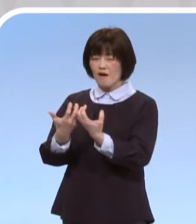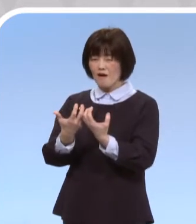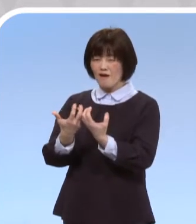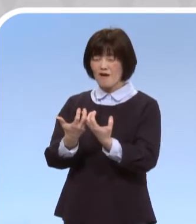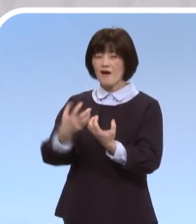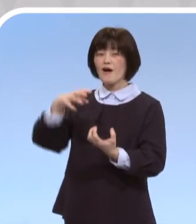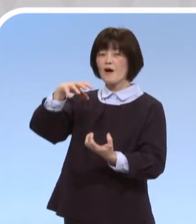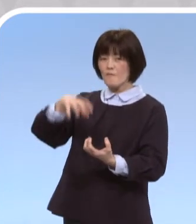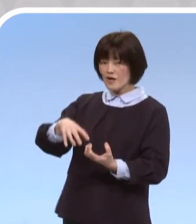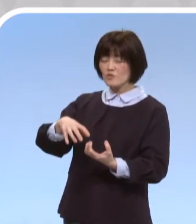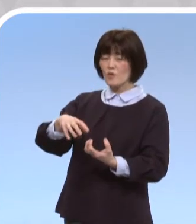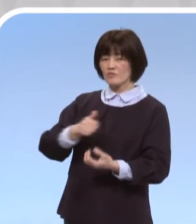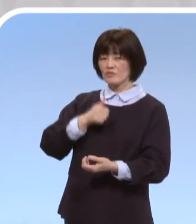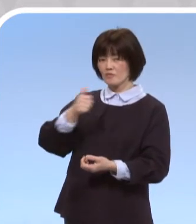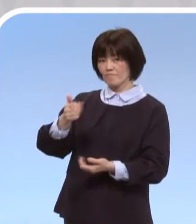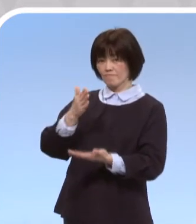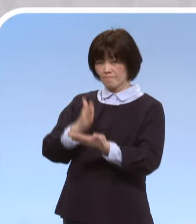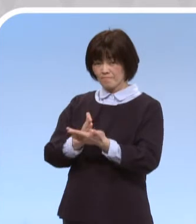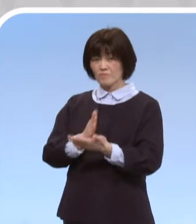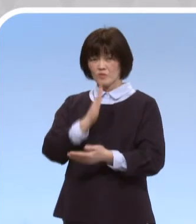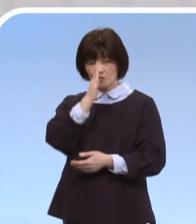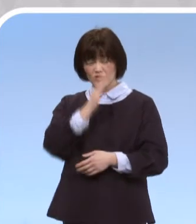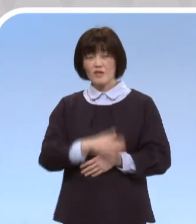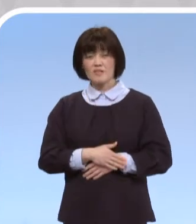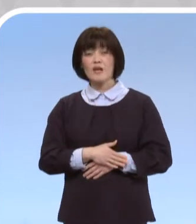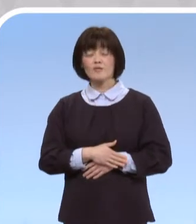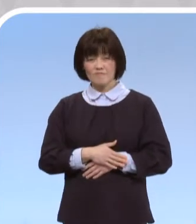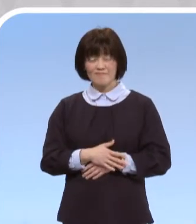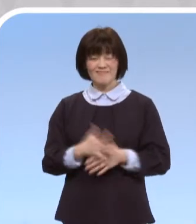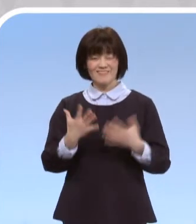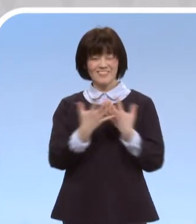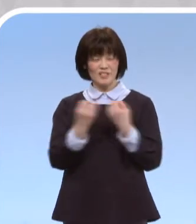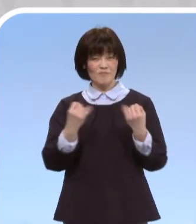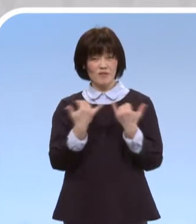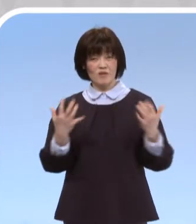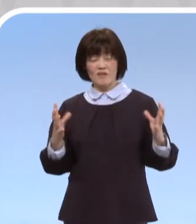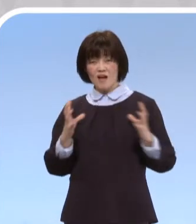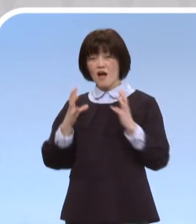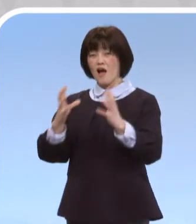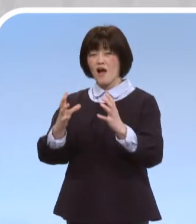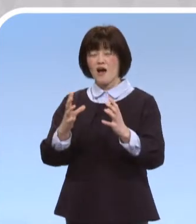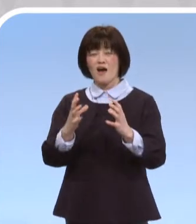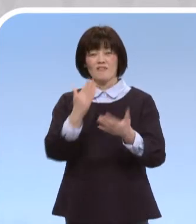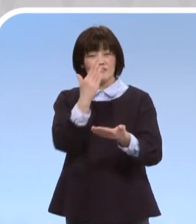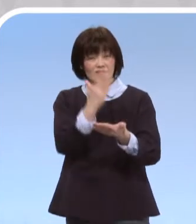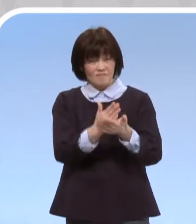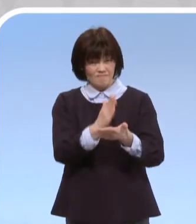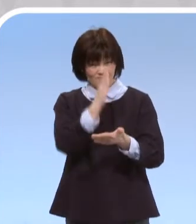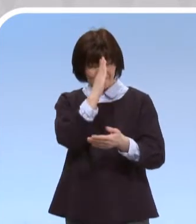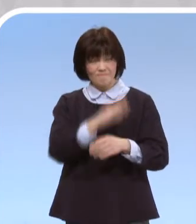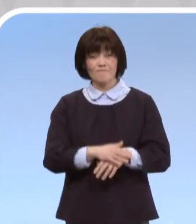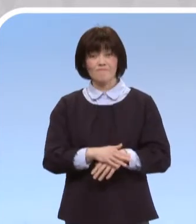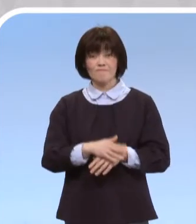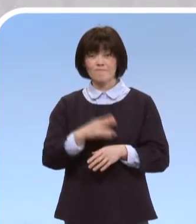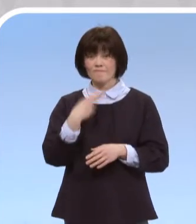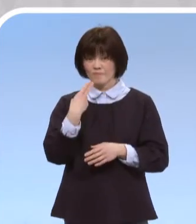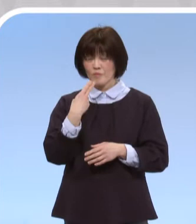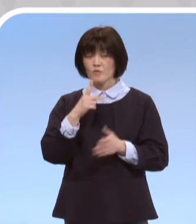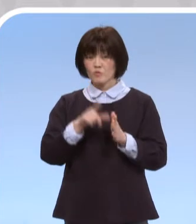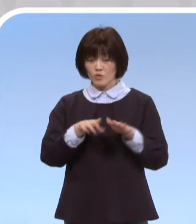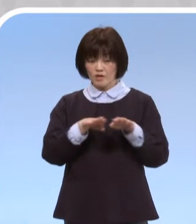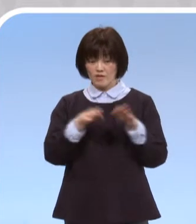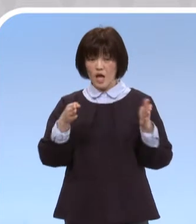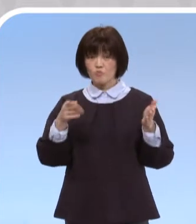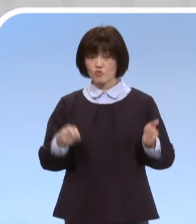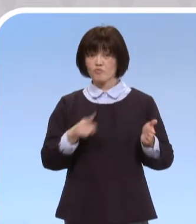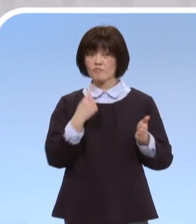混雑している場所や時間を極力避けて少人数で行動してください。会食は同一